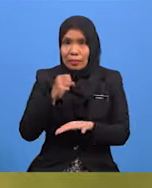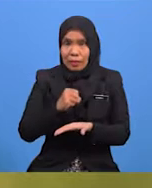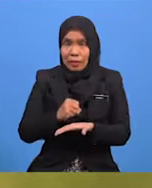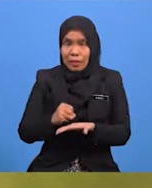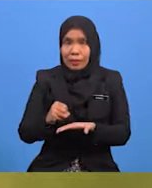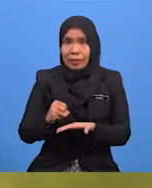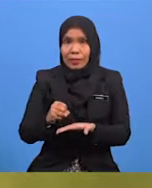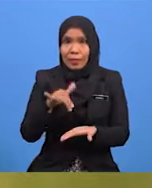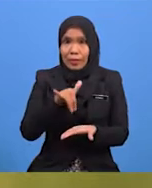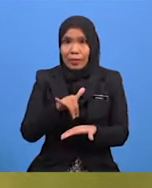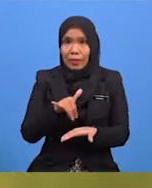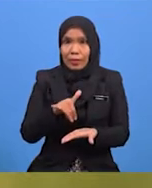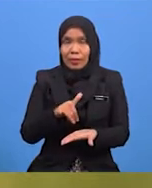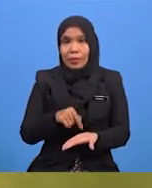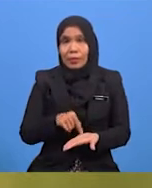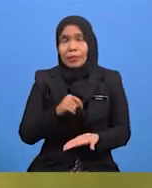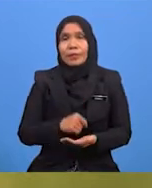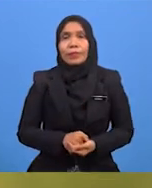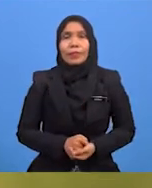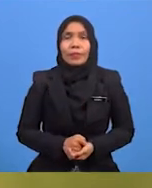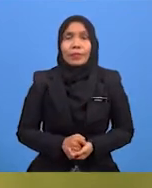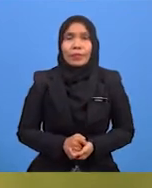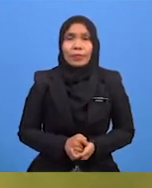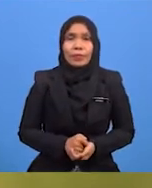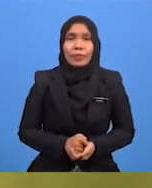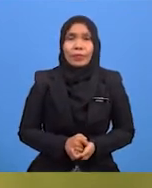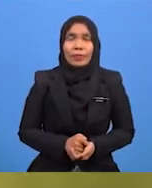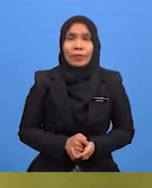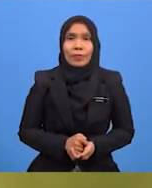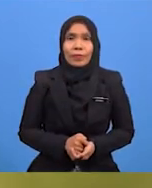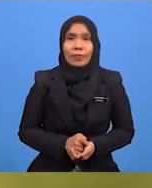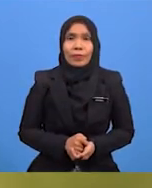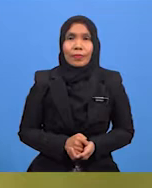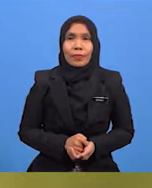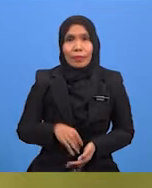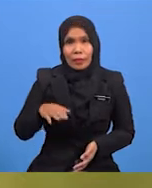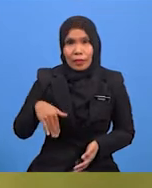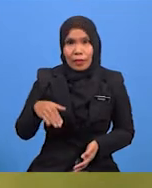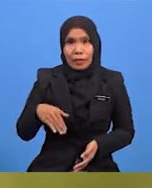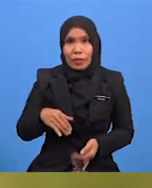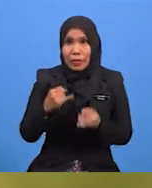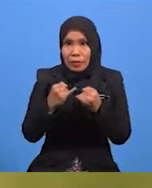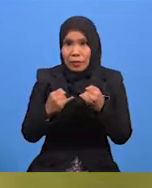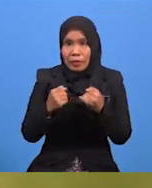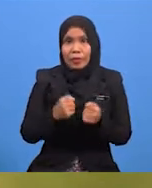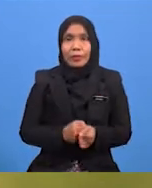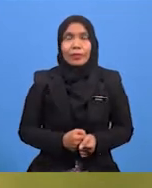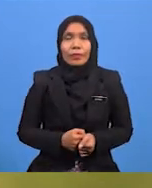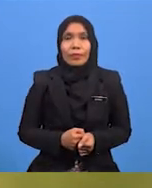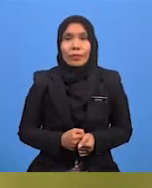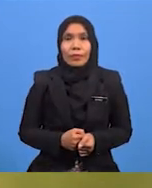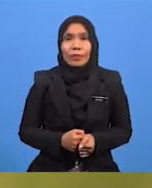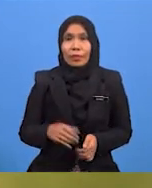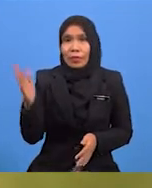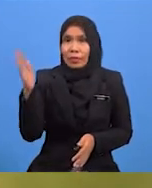sajak pesan lelaki kecil kepada gadis kampus. Sebelum kita mengakhiri kelas pada hari